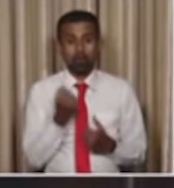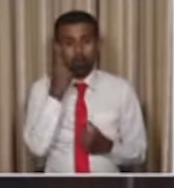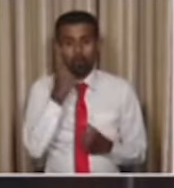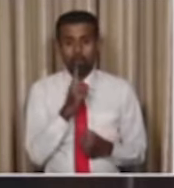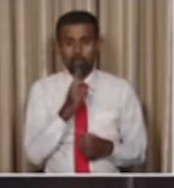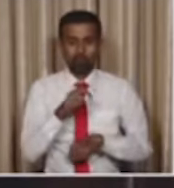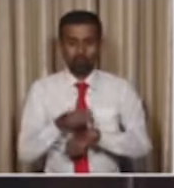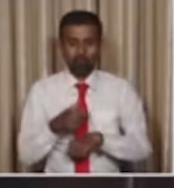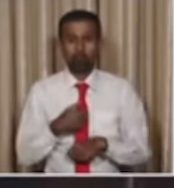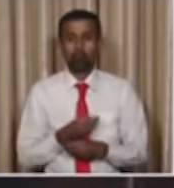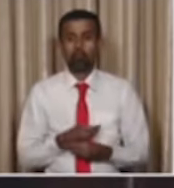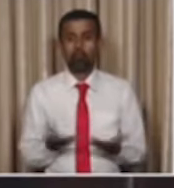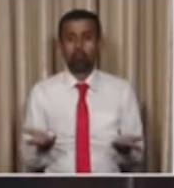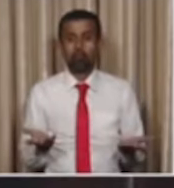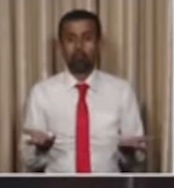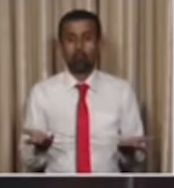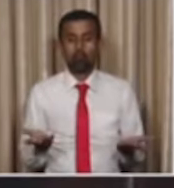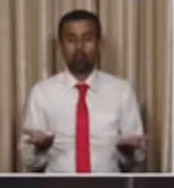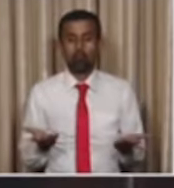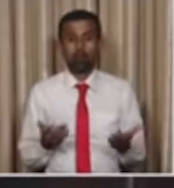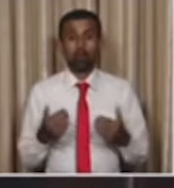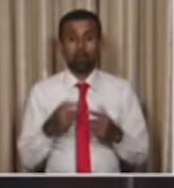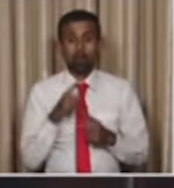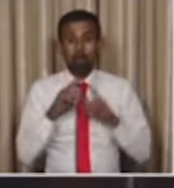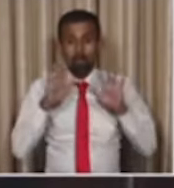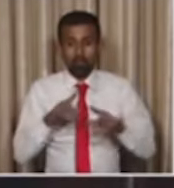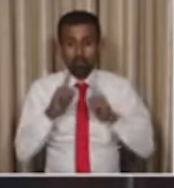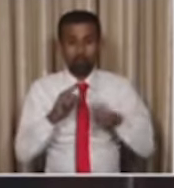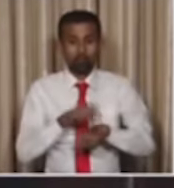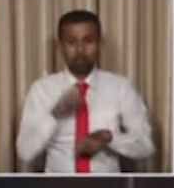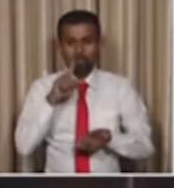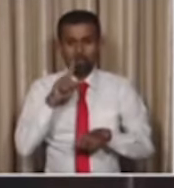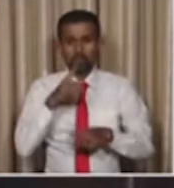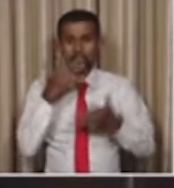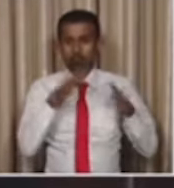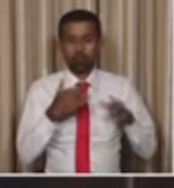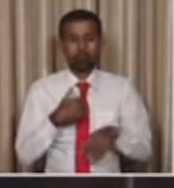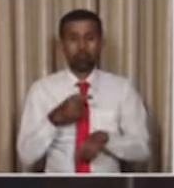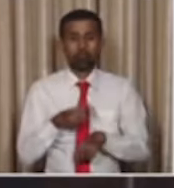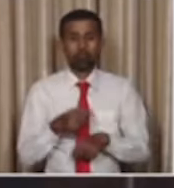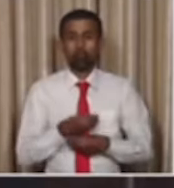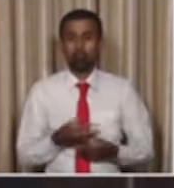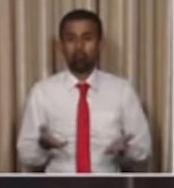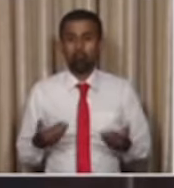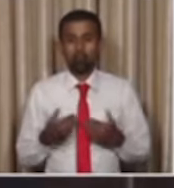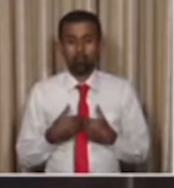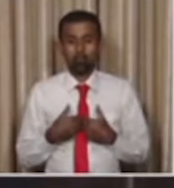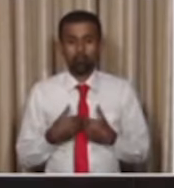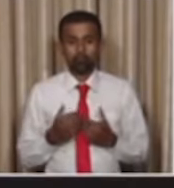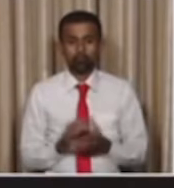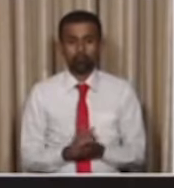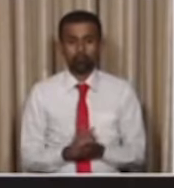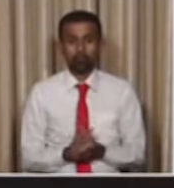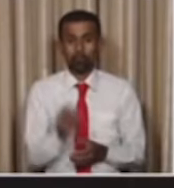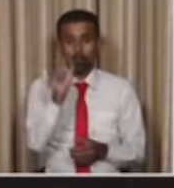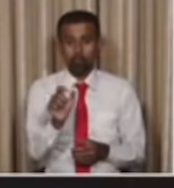දක්වන්න තිබිත අවස්ථාවක් නැති වෙලා තියෙනවා හතරට කතා කරන්න දෙන අපිට එකට පාර්ලිමේන්තු කල් තිබ්බම පස්සේ අවස්ථාව අහිමි වෙලා තියෙනවා දැන් ඔබතුමාගේ